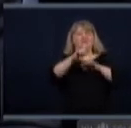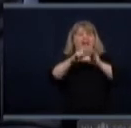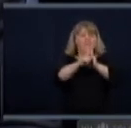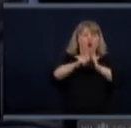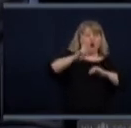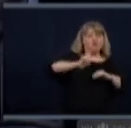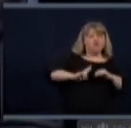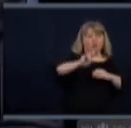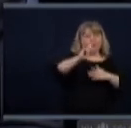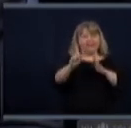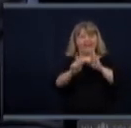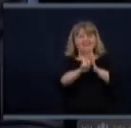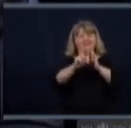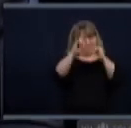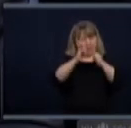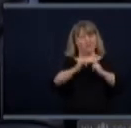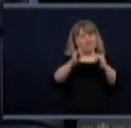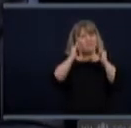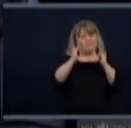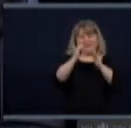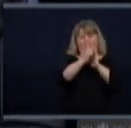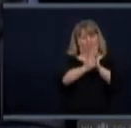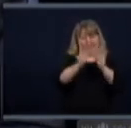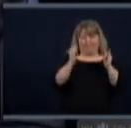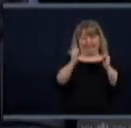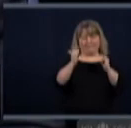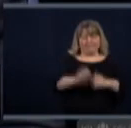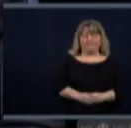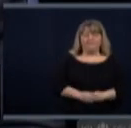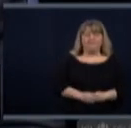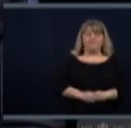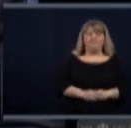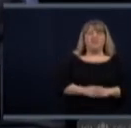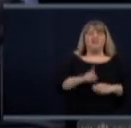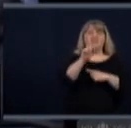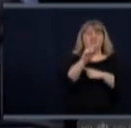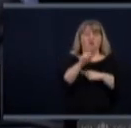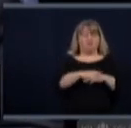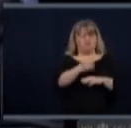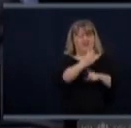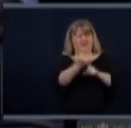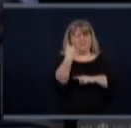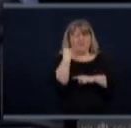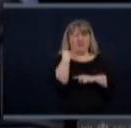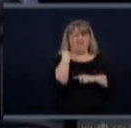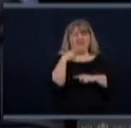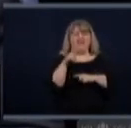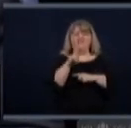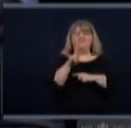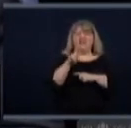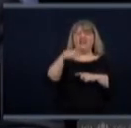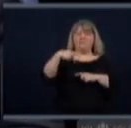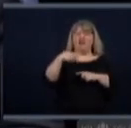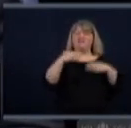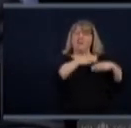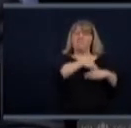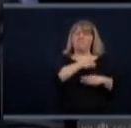demeurer. Et la semaine dernière, la mairesse de Montréal, Valérie Plante, avait demandé un déconfinement qui